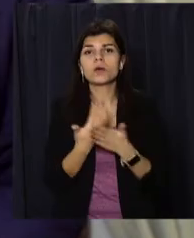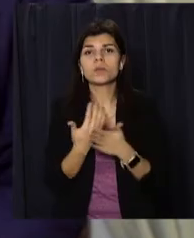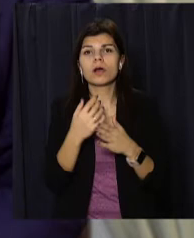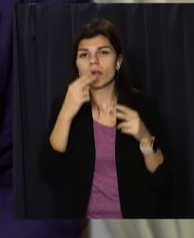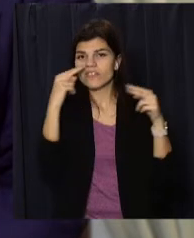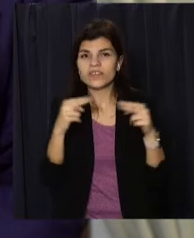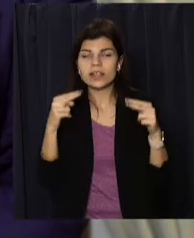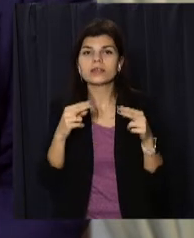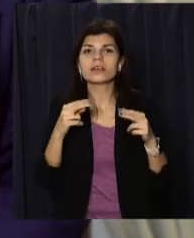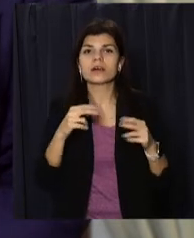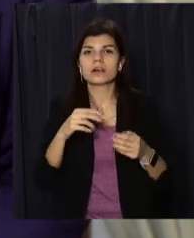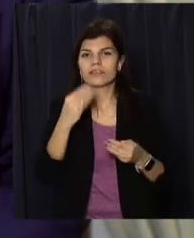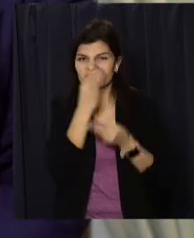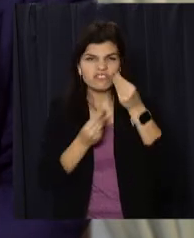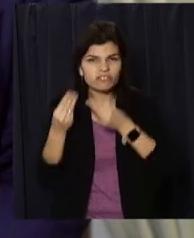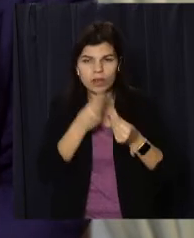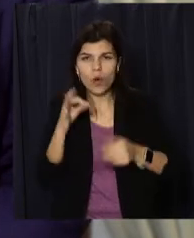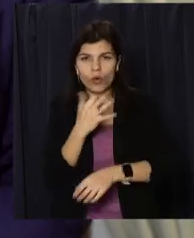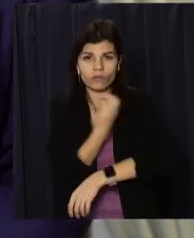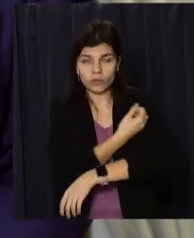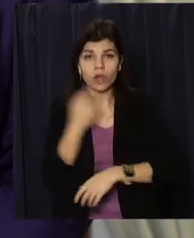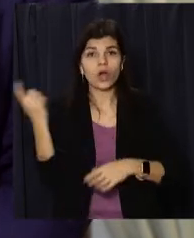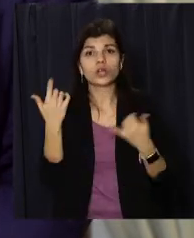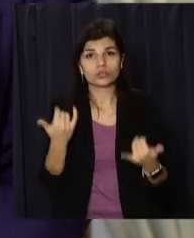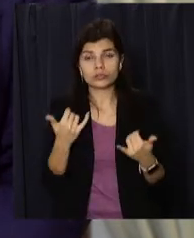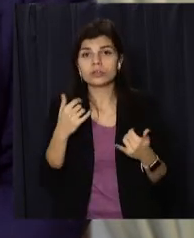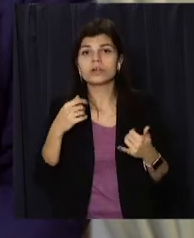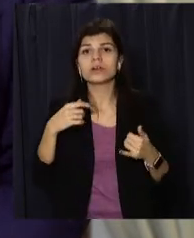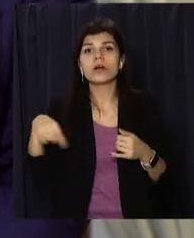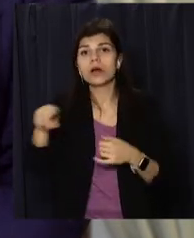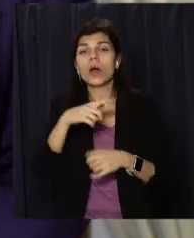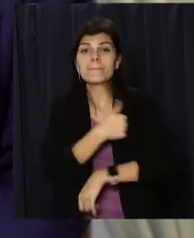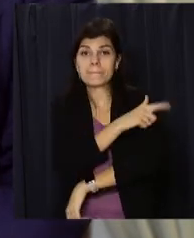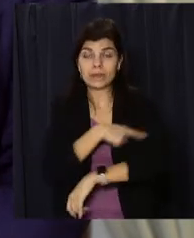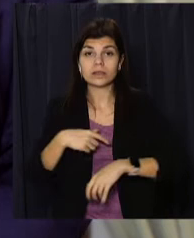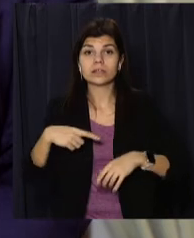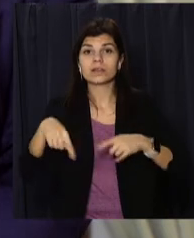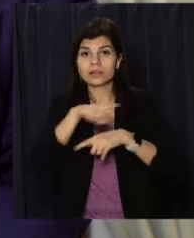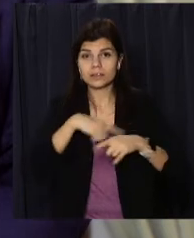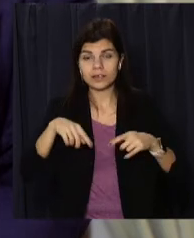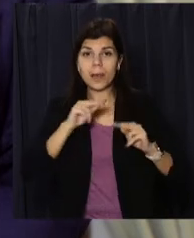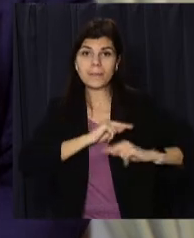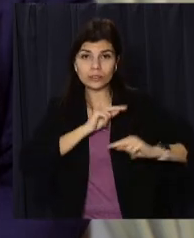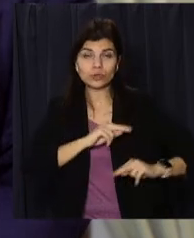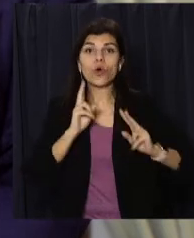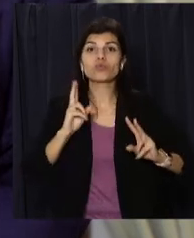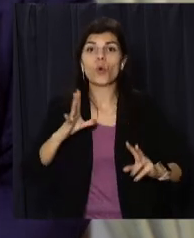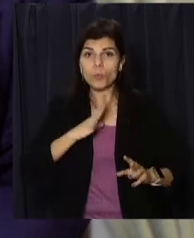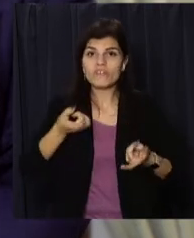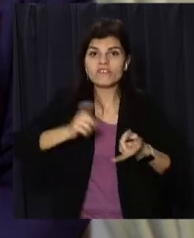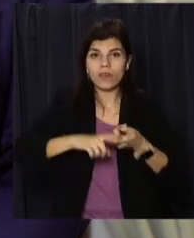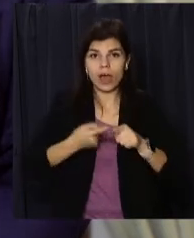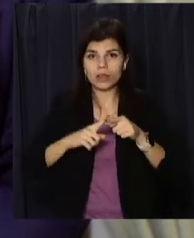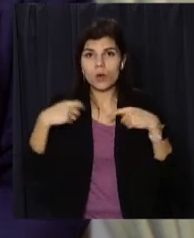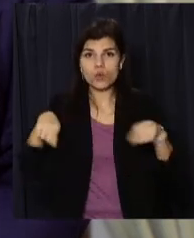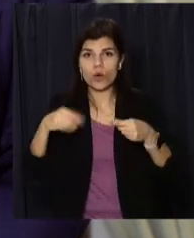ковід-документів. Нагадую, що міністерство ініціює відсторонення керівників тих медичних закладів, співробітники яких були залучені до